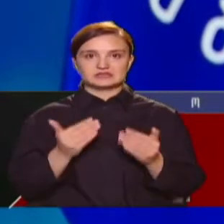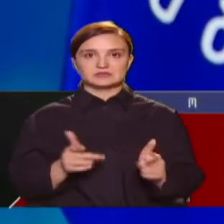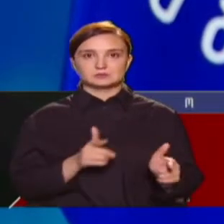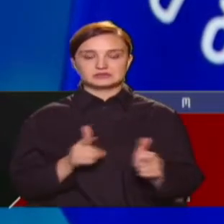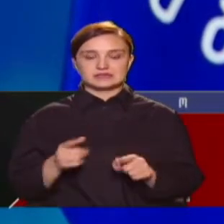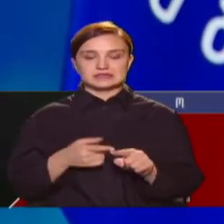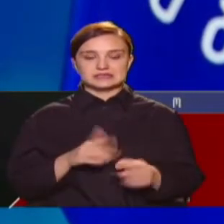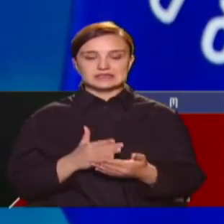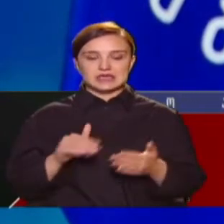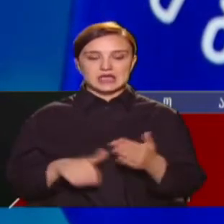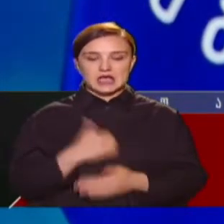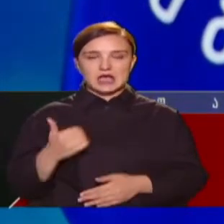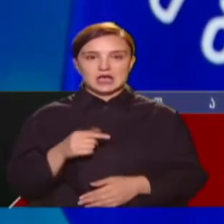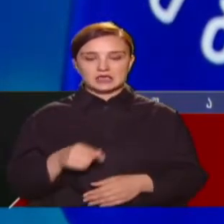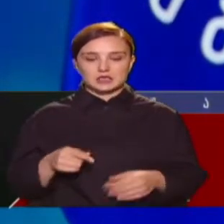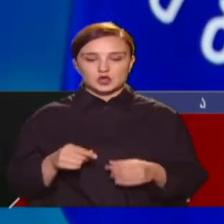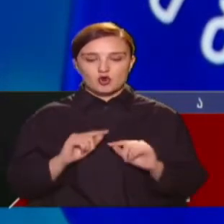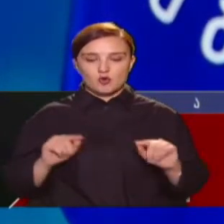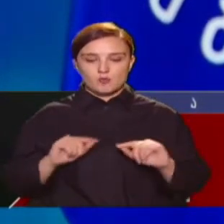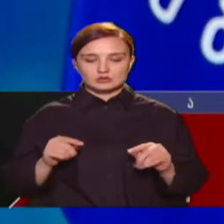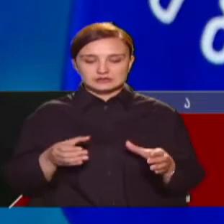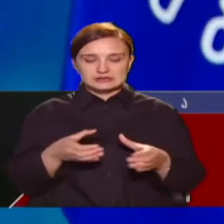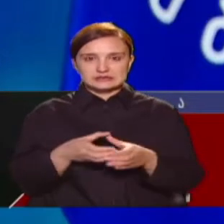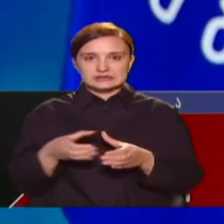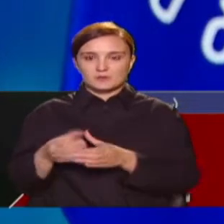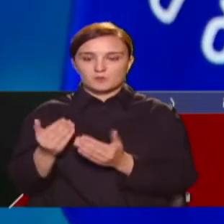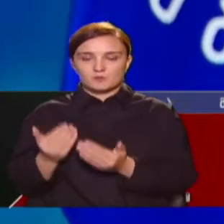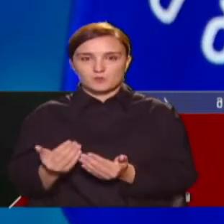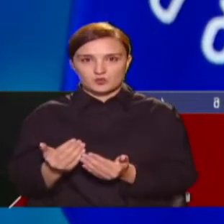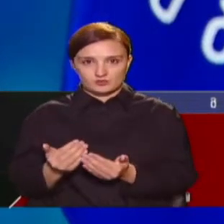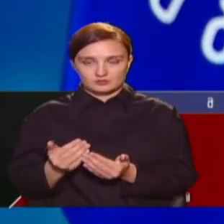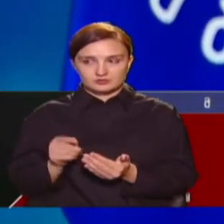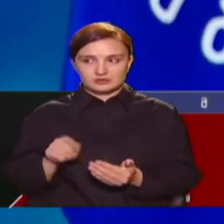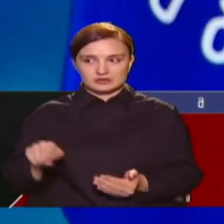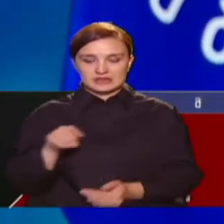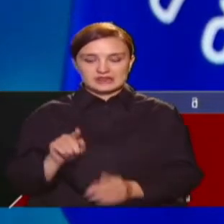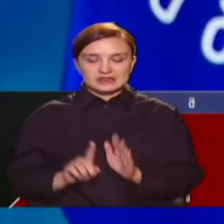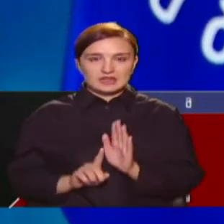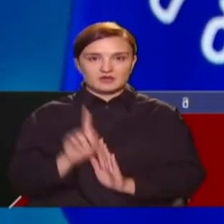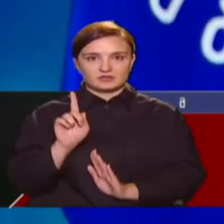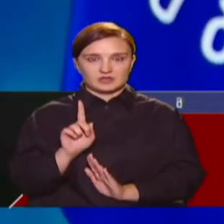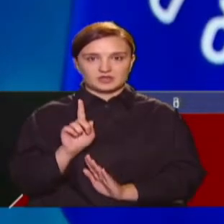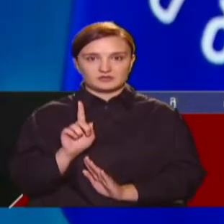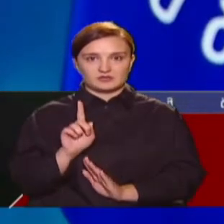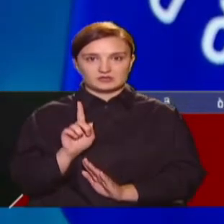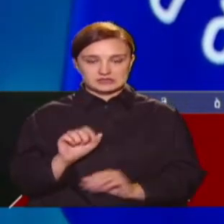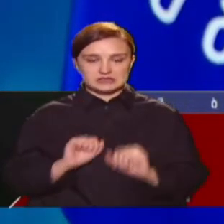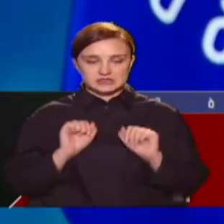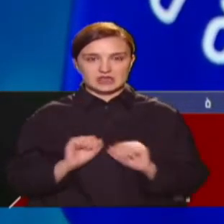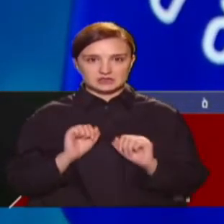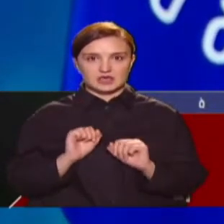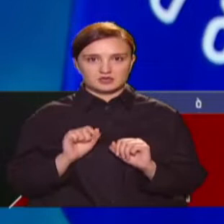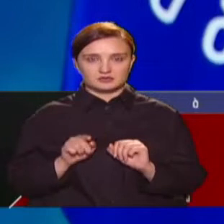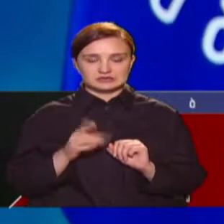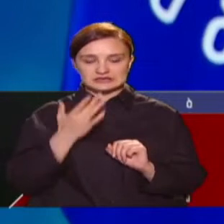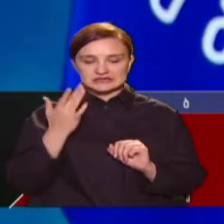არის ახალი პატარა ოპოზიციური პარტიების ნაწილი, რომელმაც თავიდანვე სადარო თავი